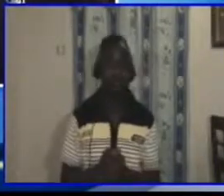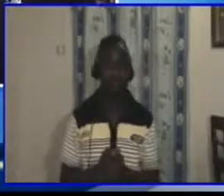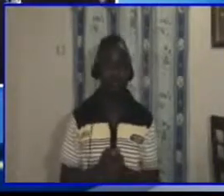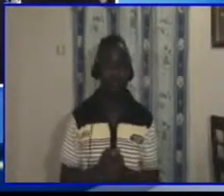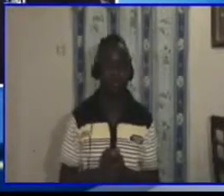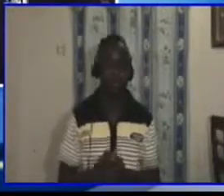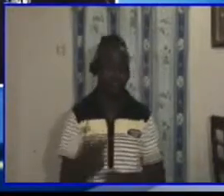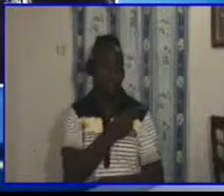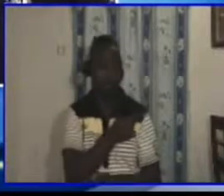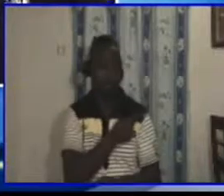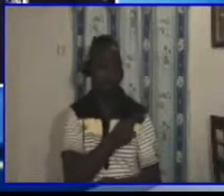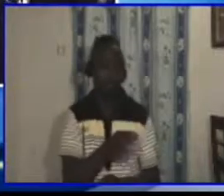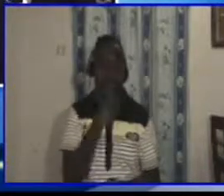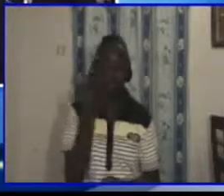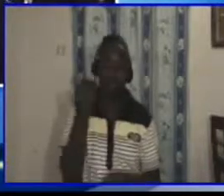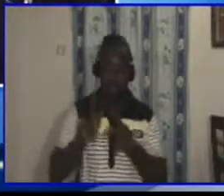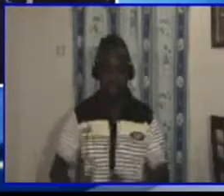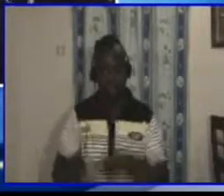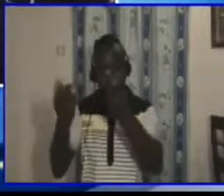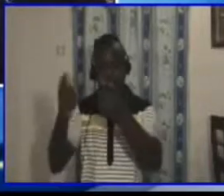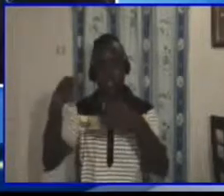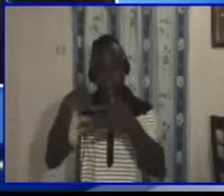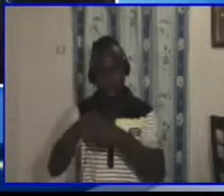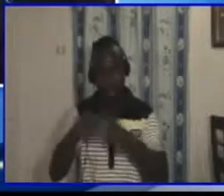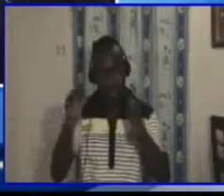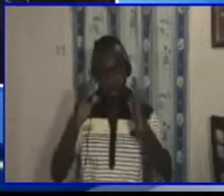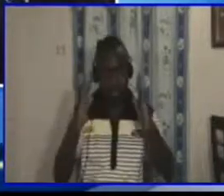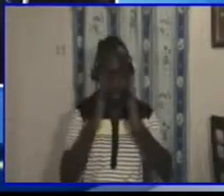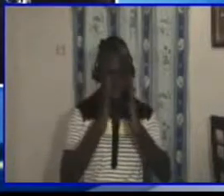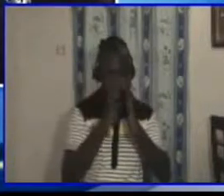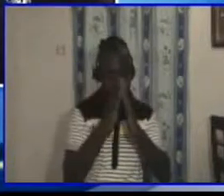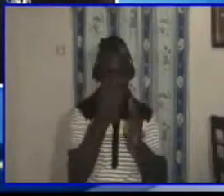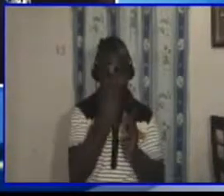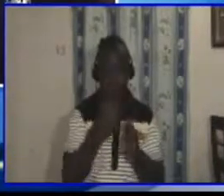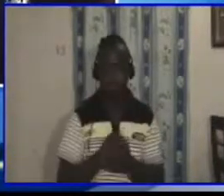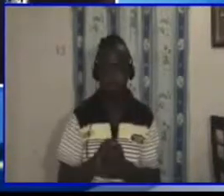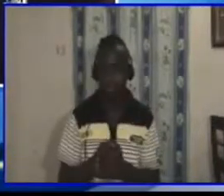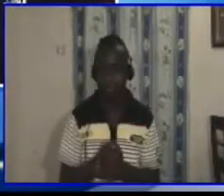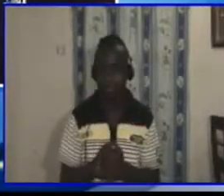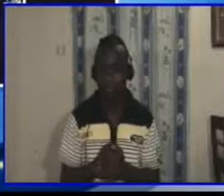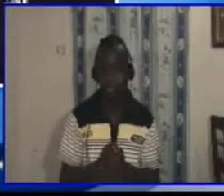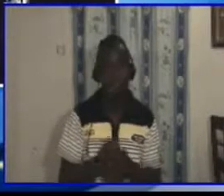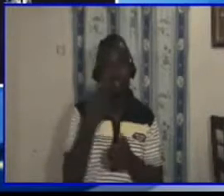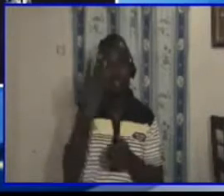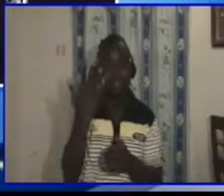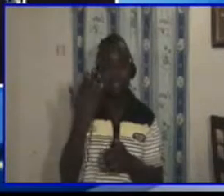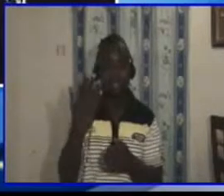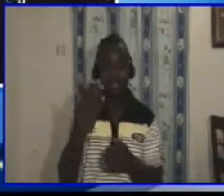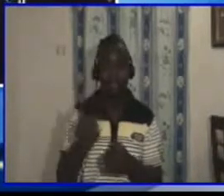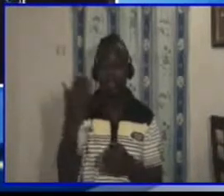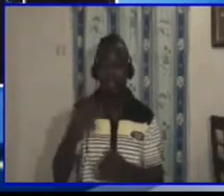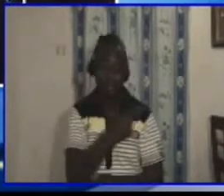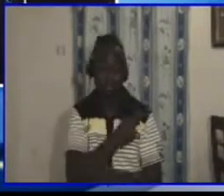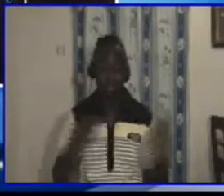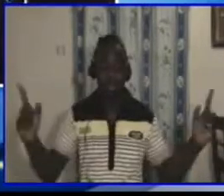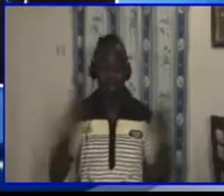e poi per favore venite con me in e peso paolo venne